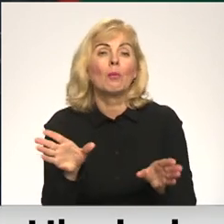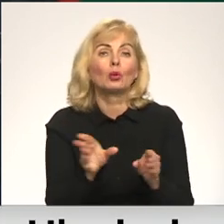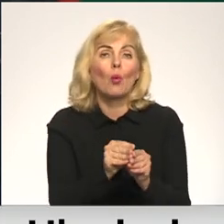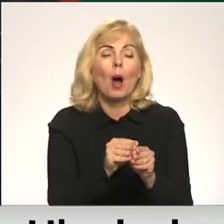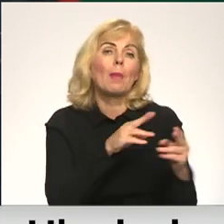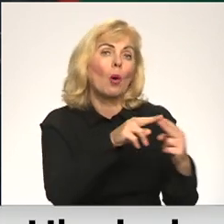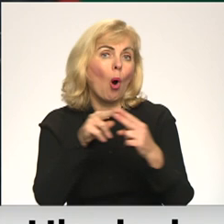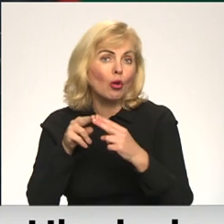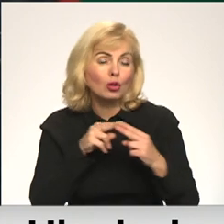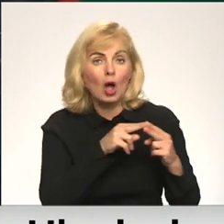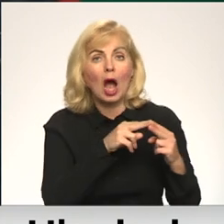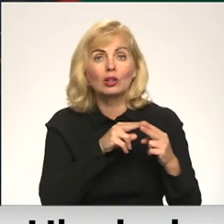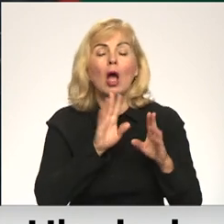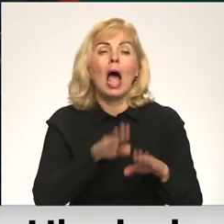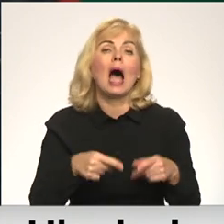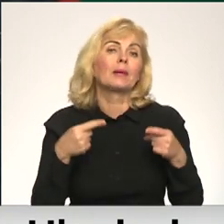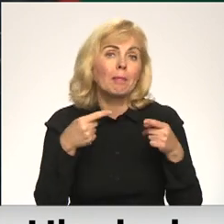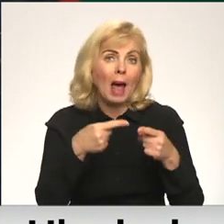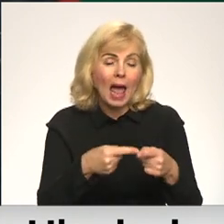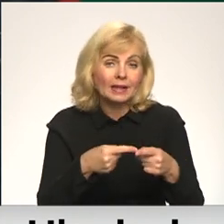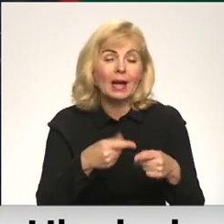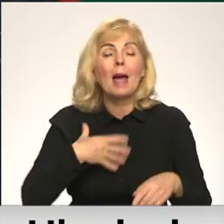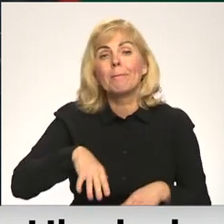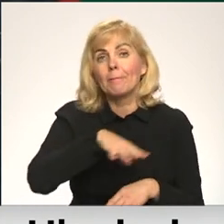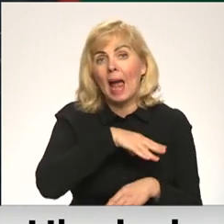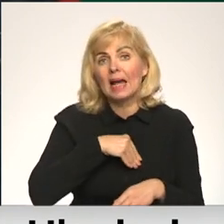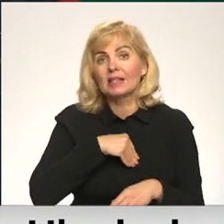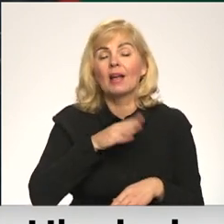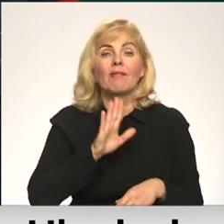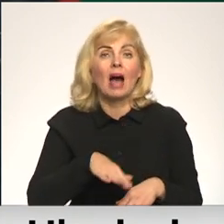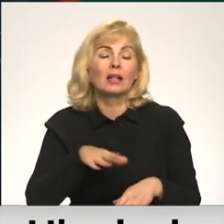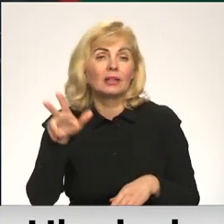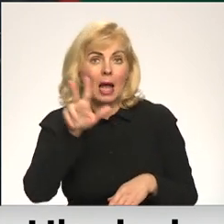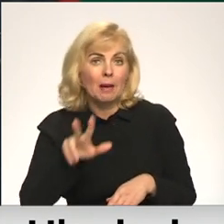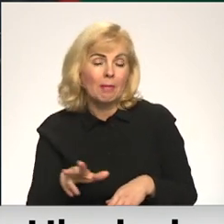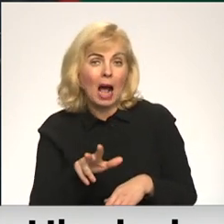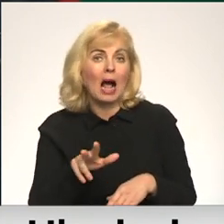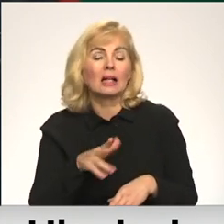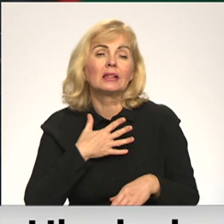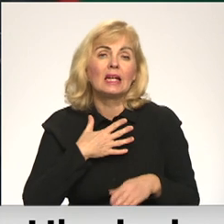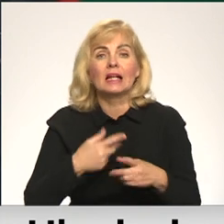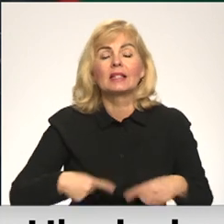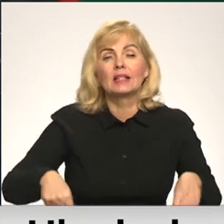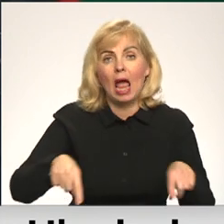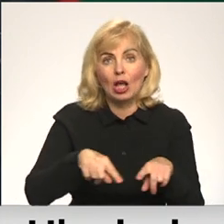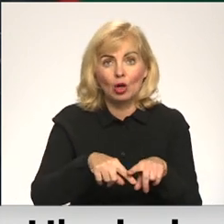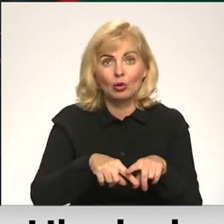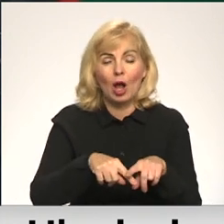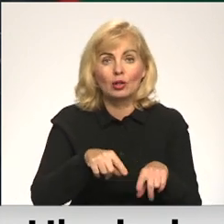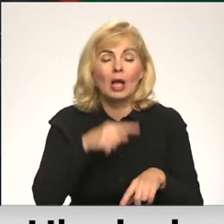kontaktā vienam ar otru ar mērķi, ka mēs varētu Baltijas teritorijā